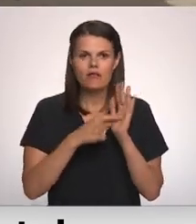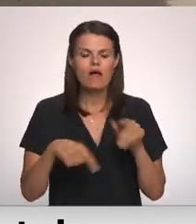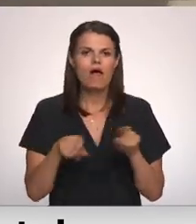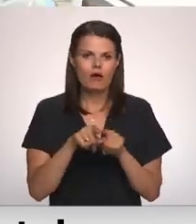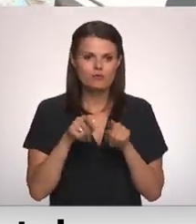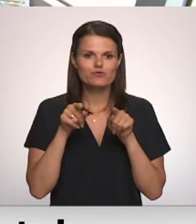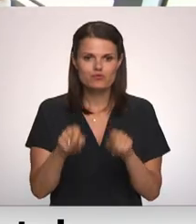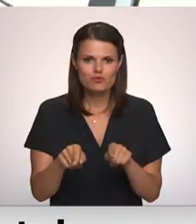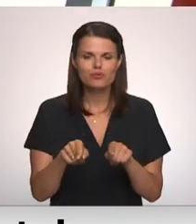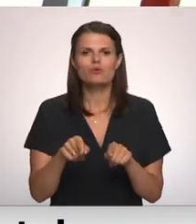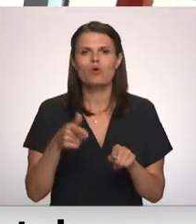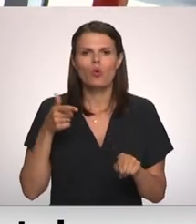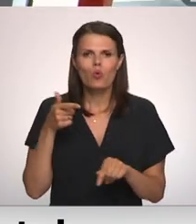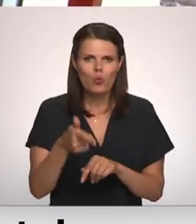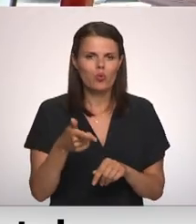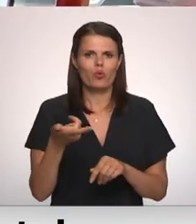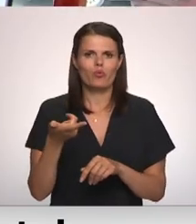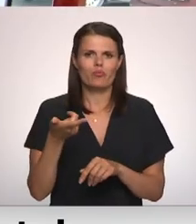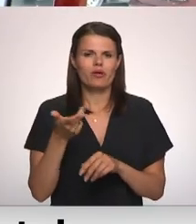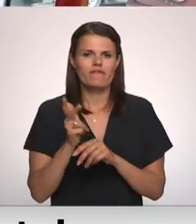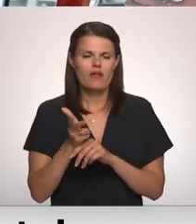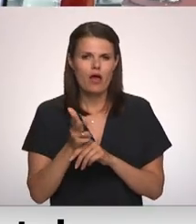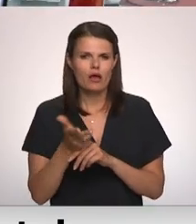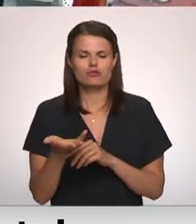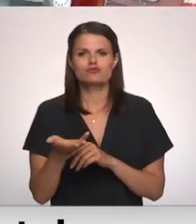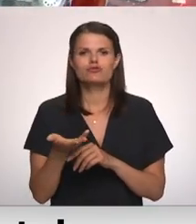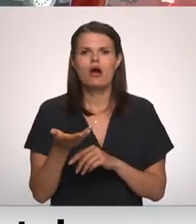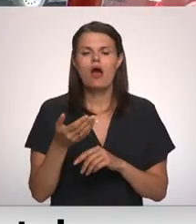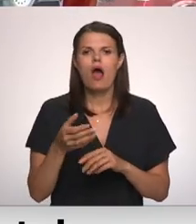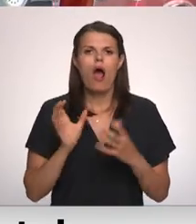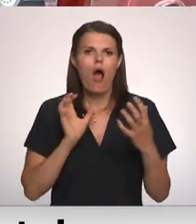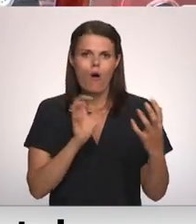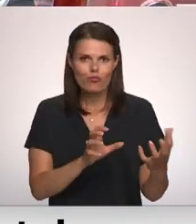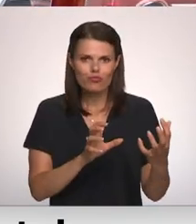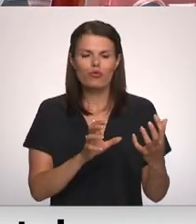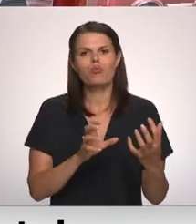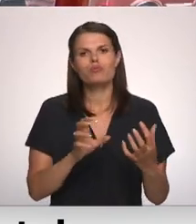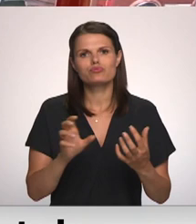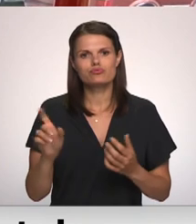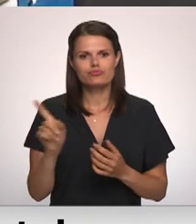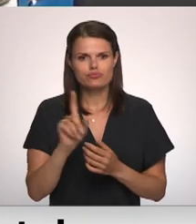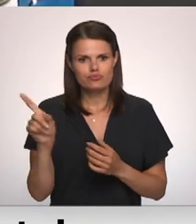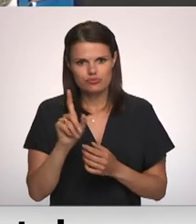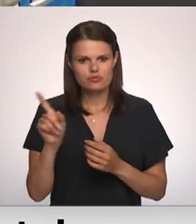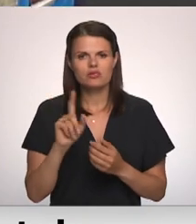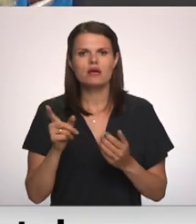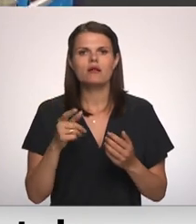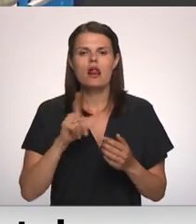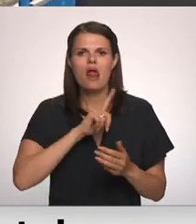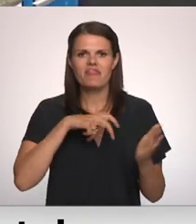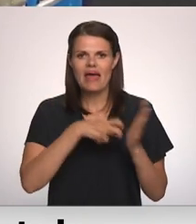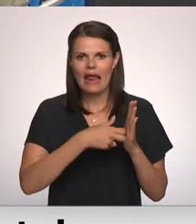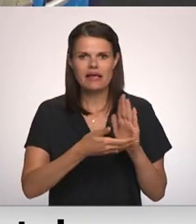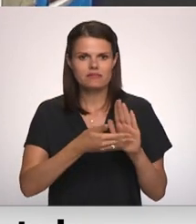tur urbi, flekši, tādas lietas. Autobuss ir noņemts no uzskaits Latvijā, ir